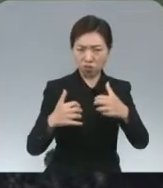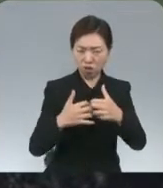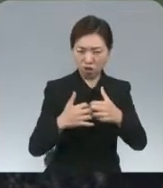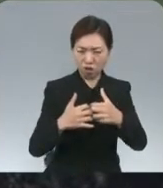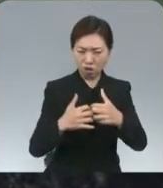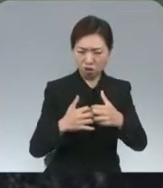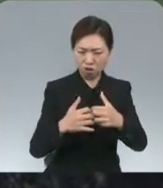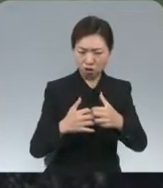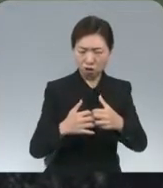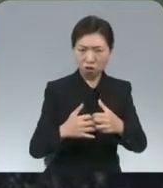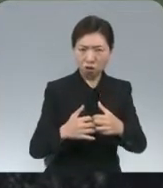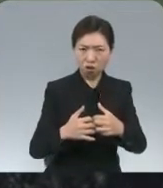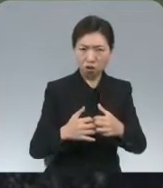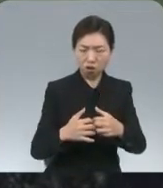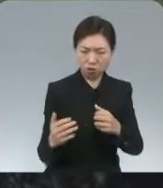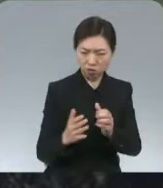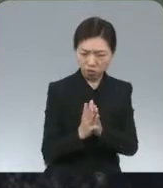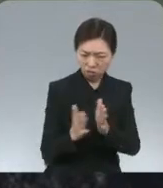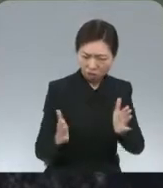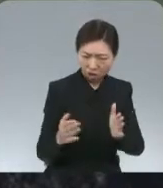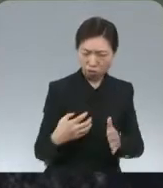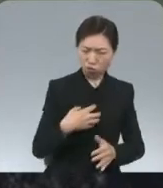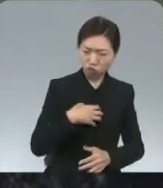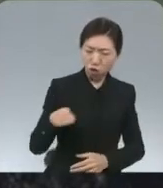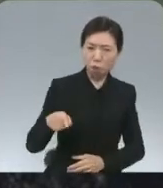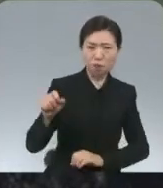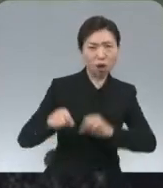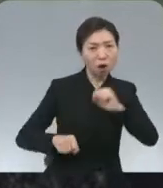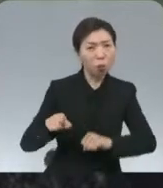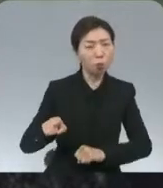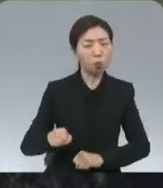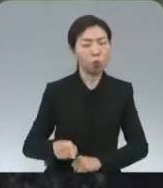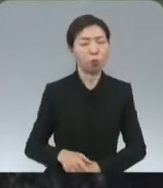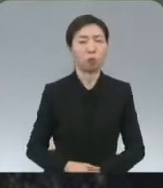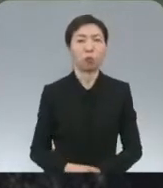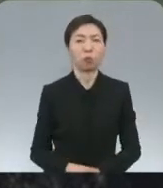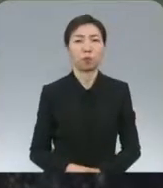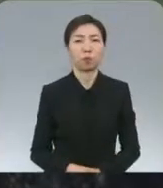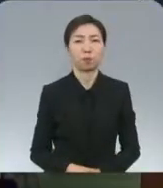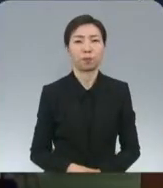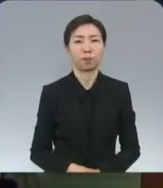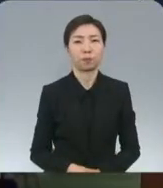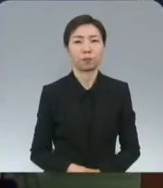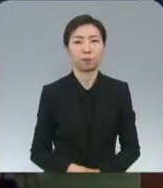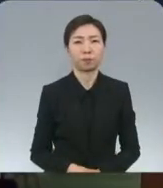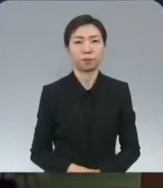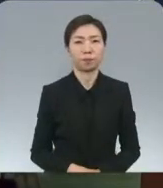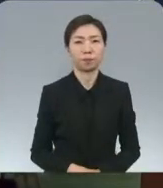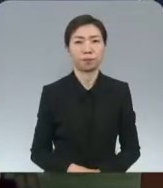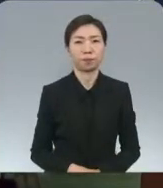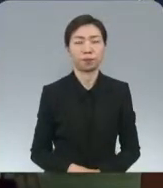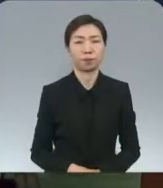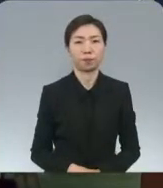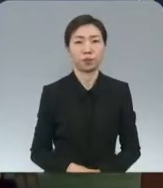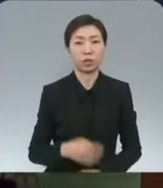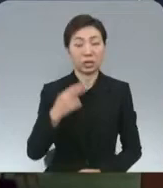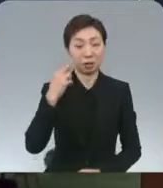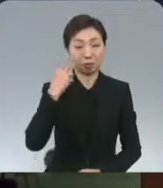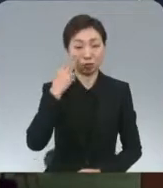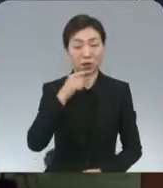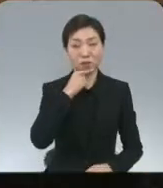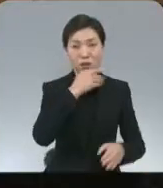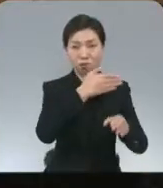Semenanjung Korea menyebut latihan-latihan serupa merupakan tindakan yang sangat berbahaya dan dapat membawa situasi di Semenanjung Korea ke dalam